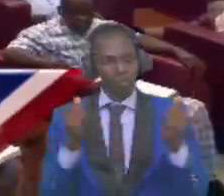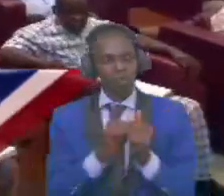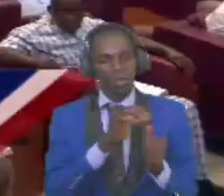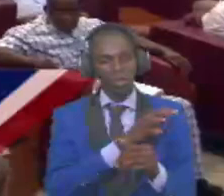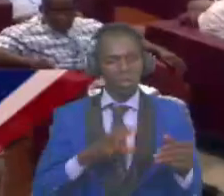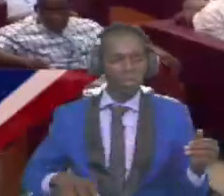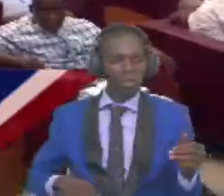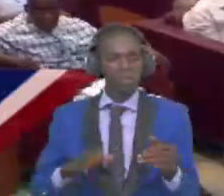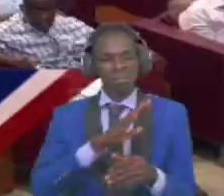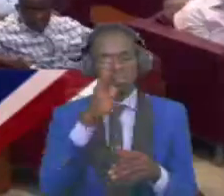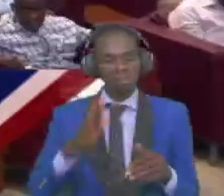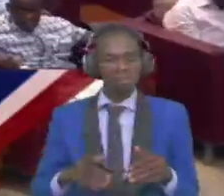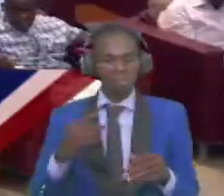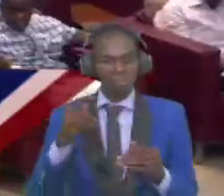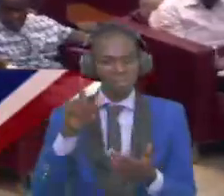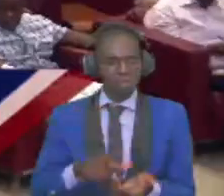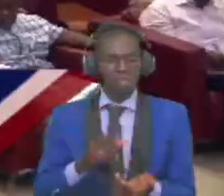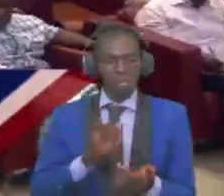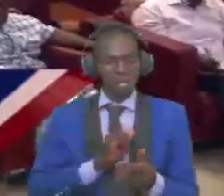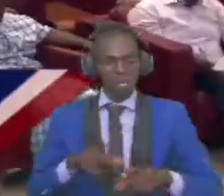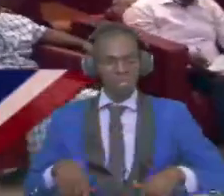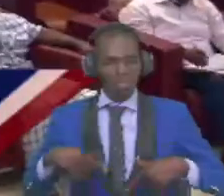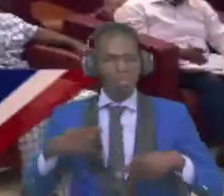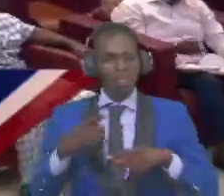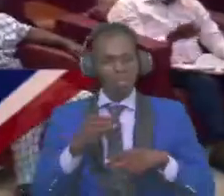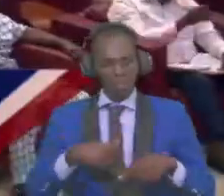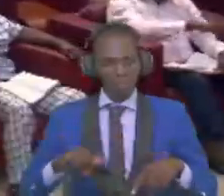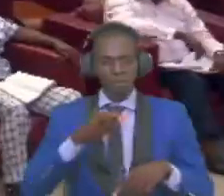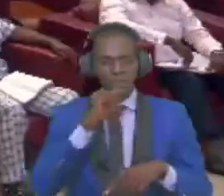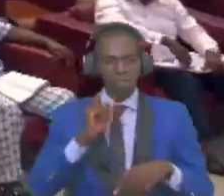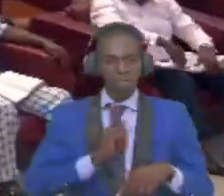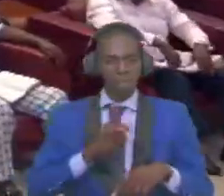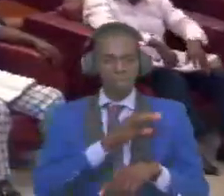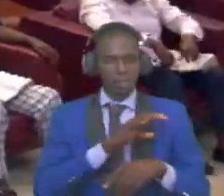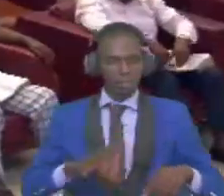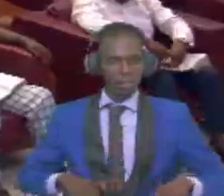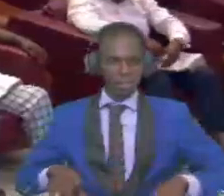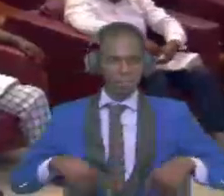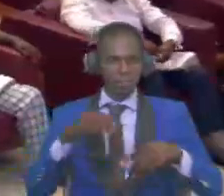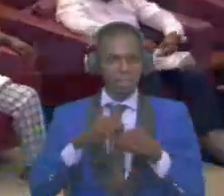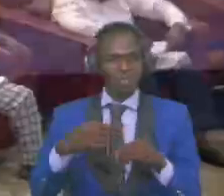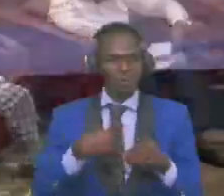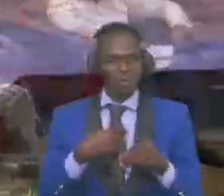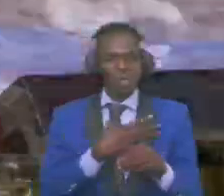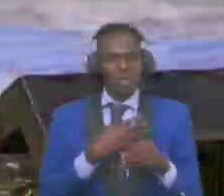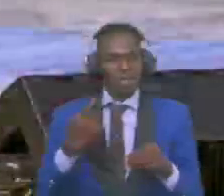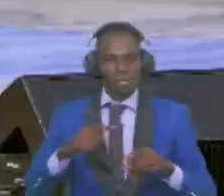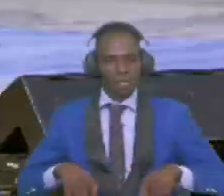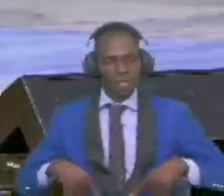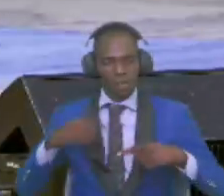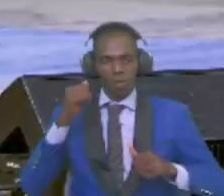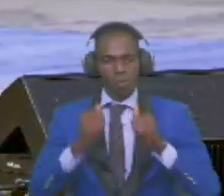ce n'est plus moi qui vis c'est christ qui vit en moi si je vis maintenant dans